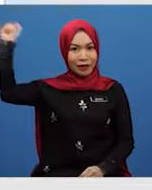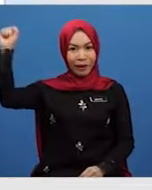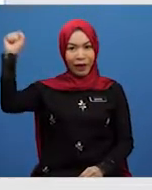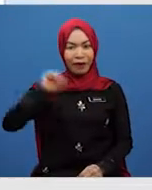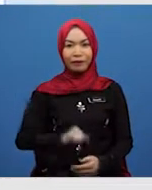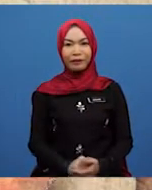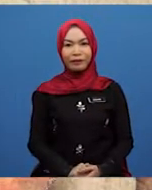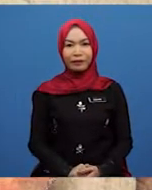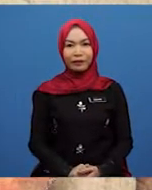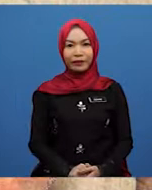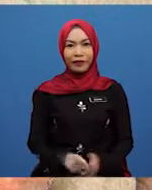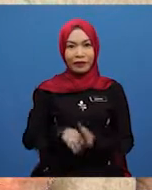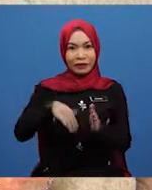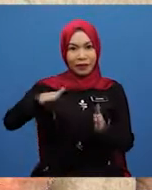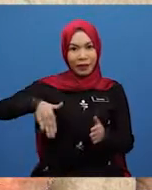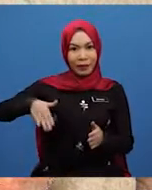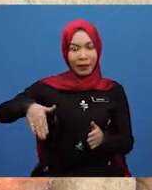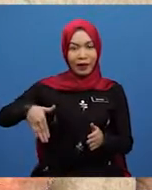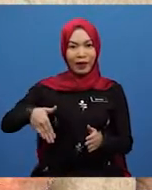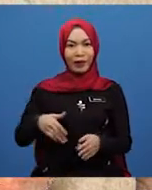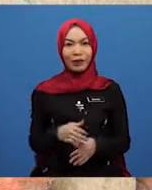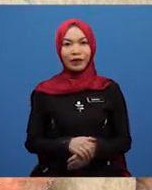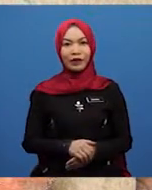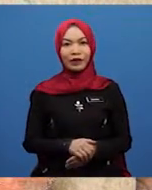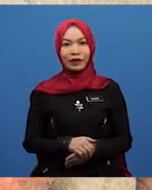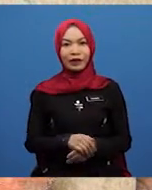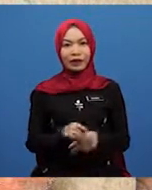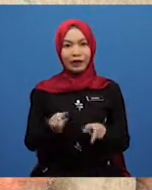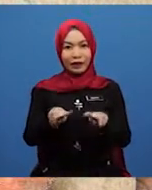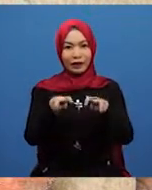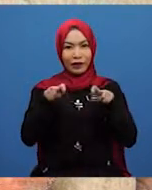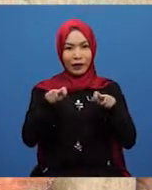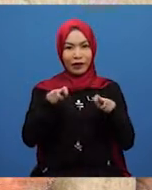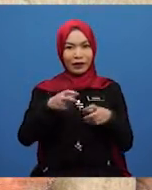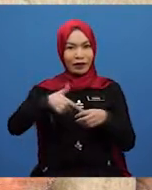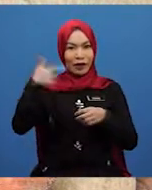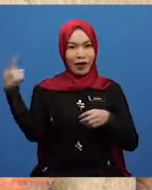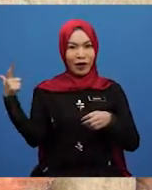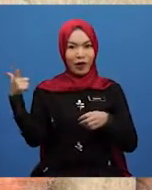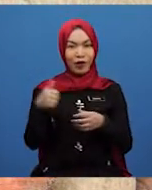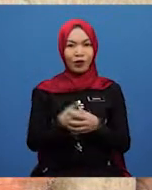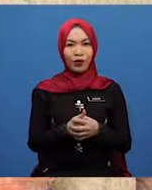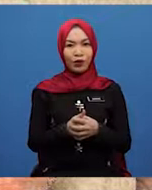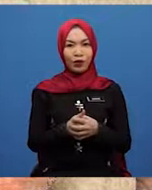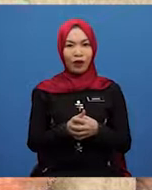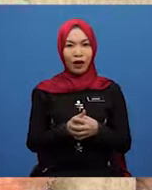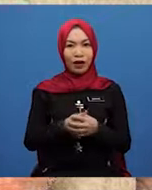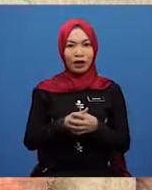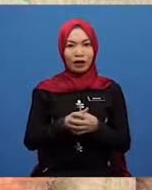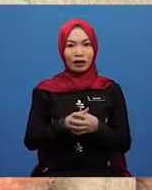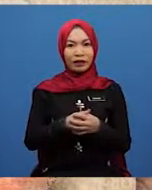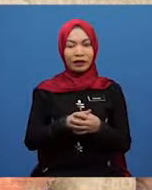Hai sebelum kedatangan kos-kosan luar masyarakat tempatan Serawak dan Sabah mempunyai